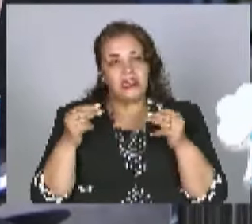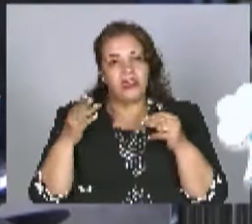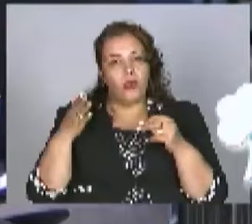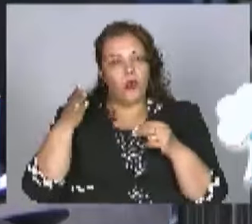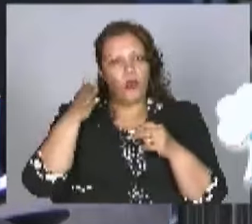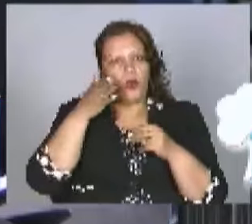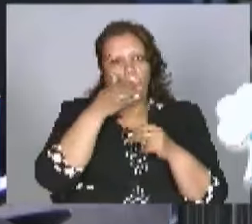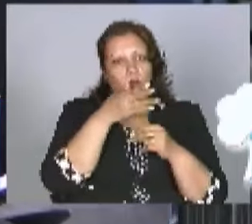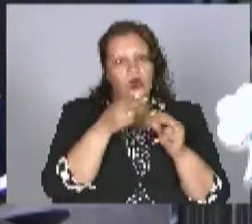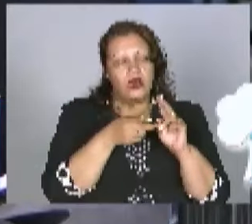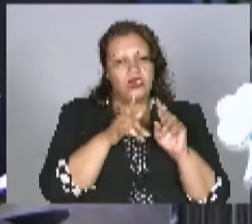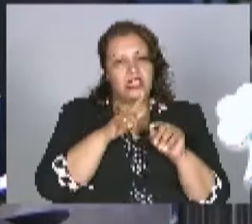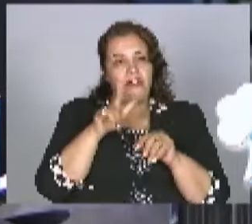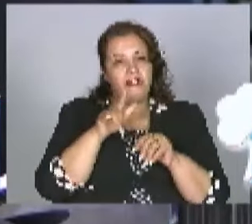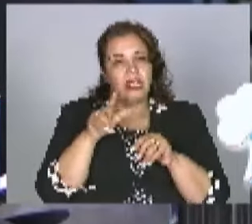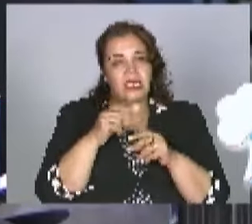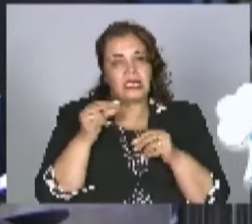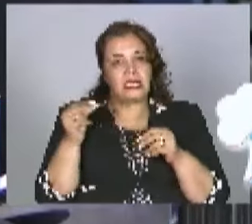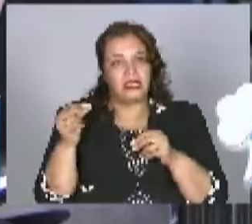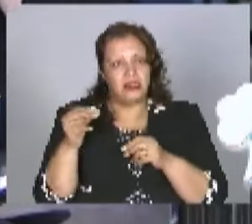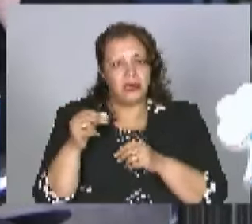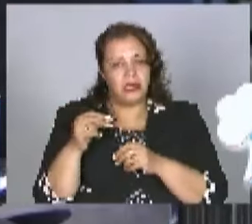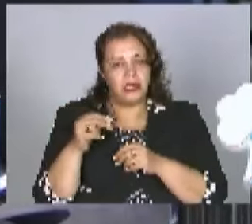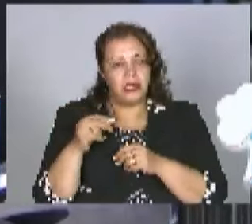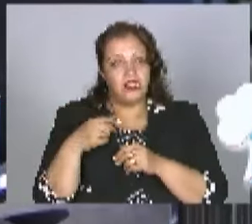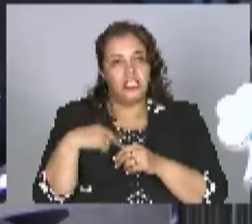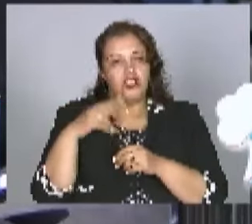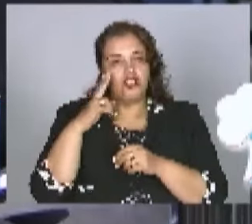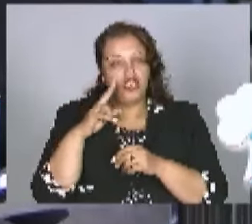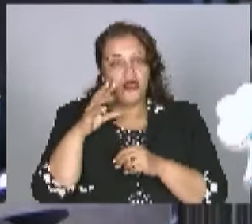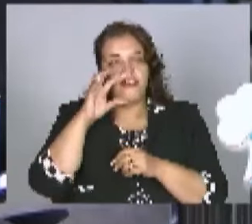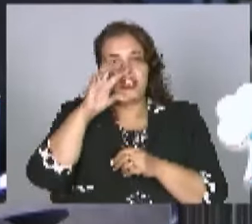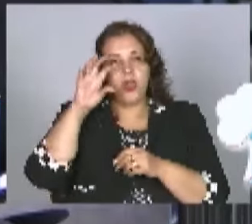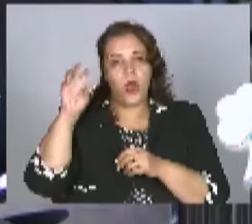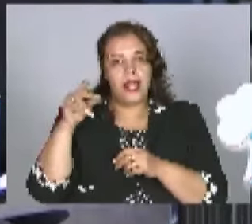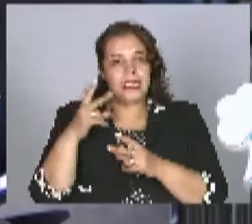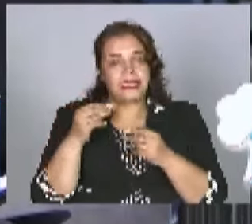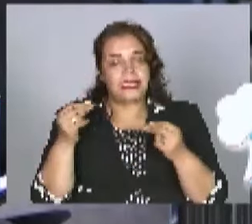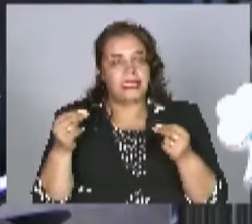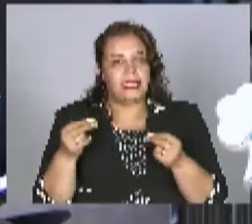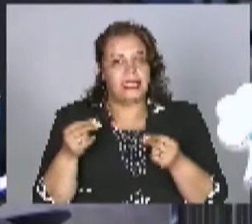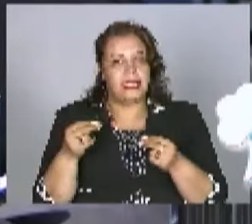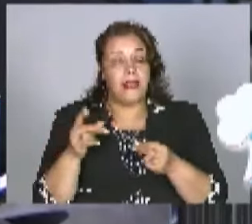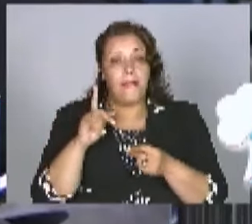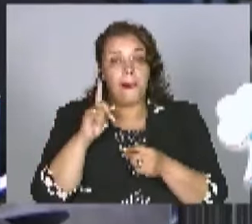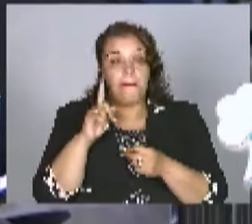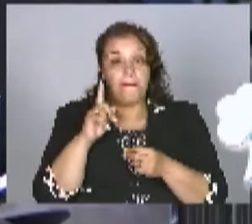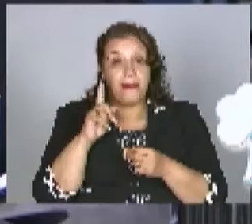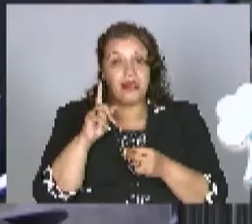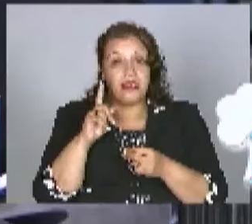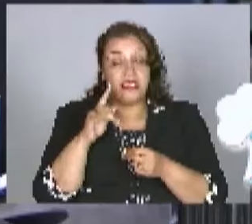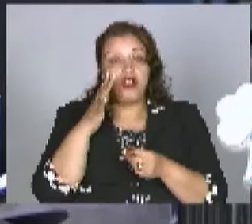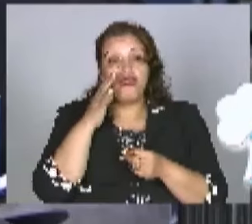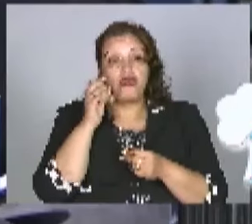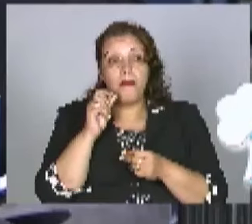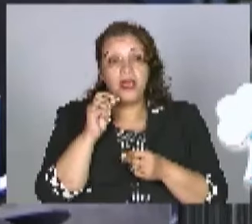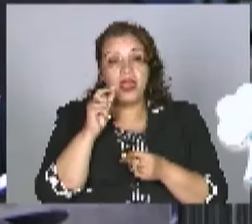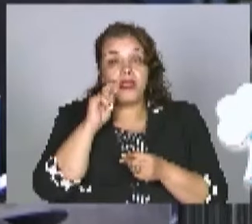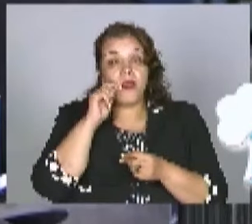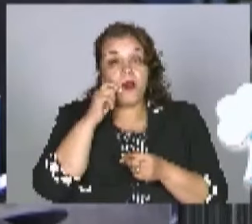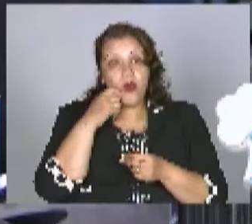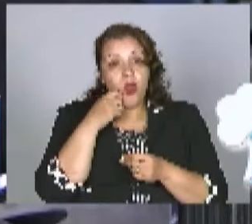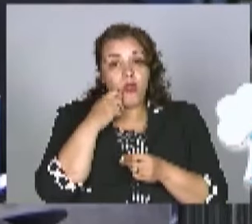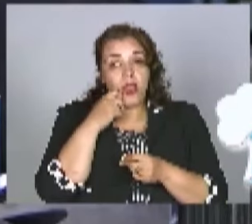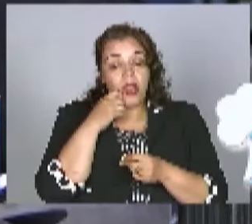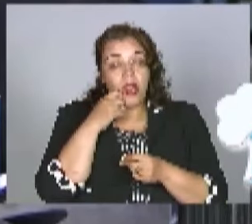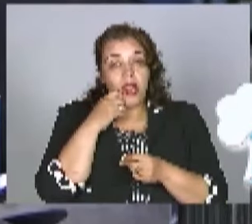الدوله دي شفت بناتها في دول كتير انما لطبيعه الراجل وعلاقته